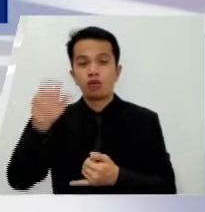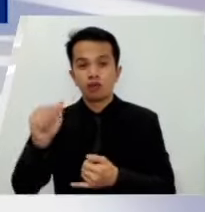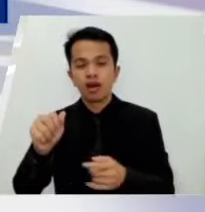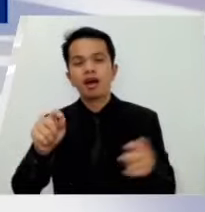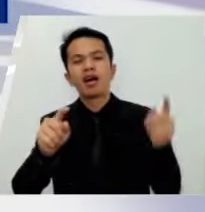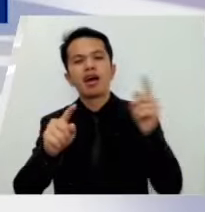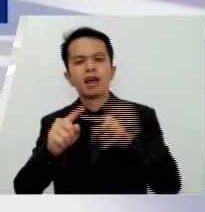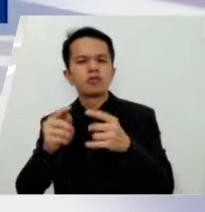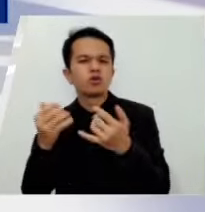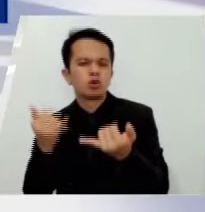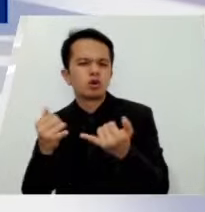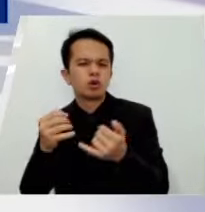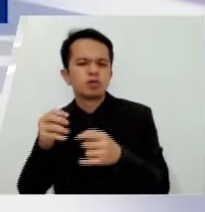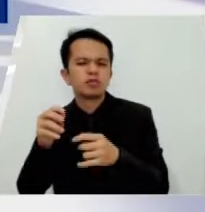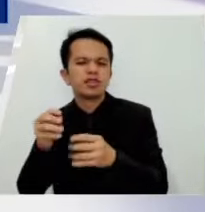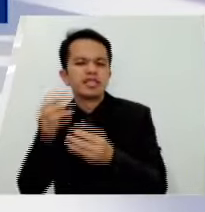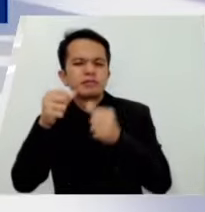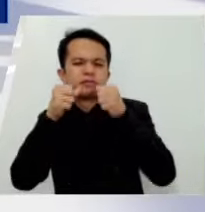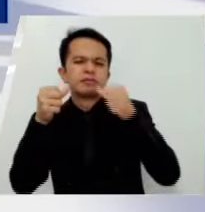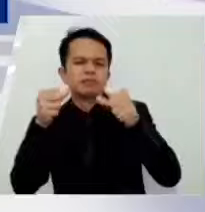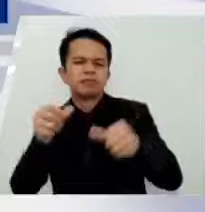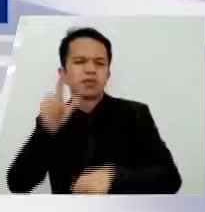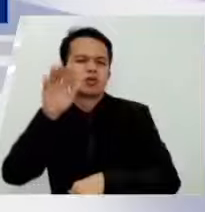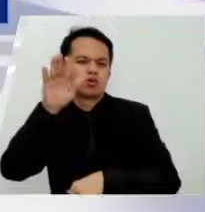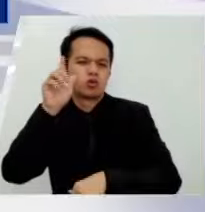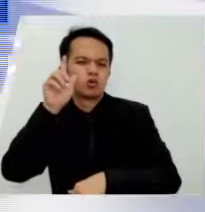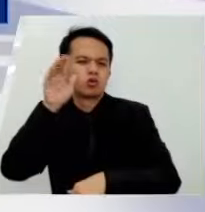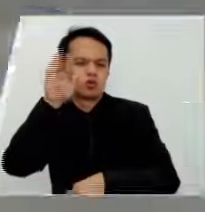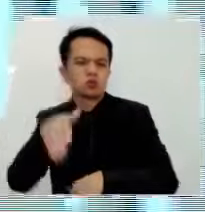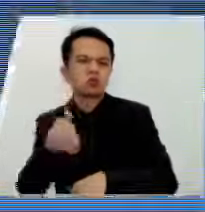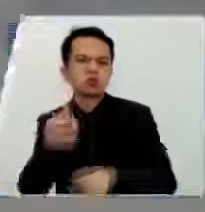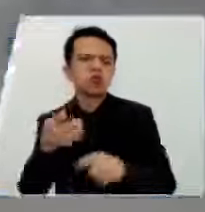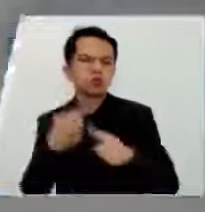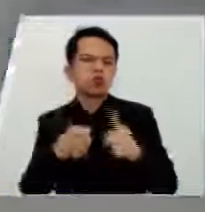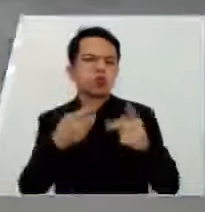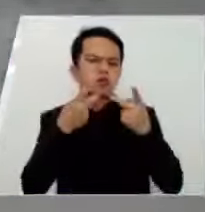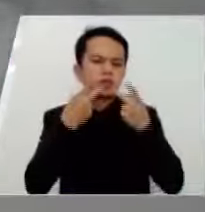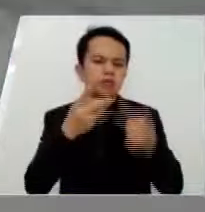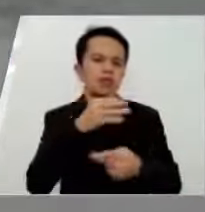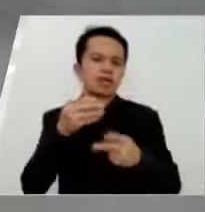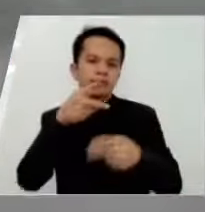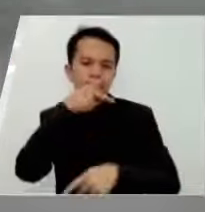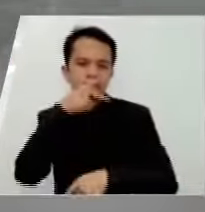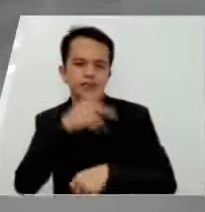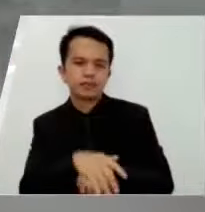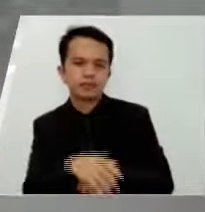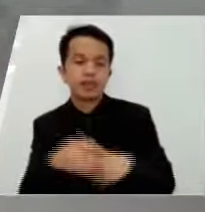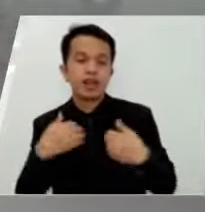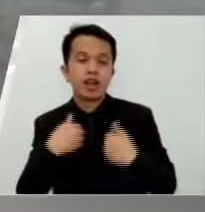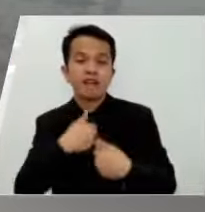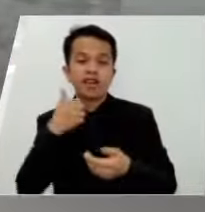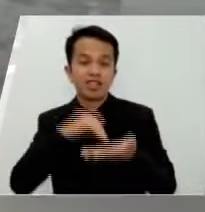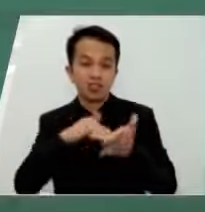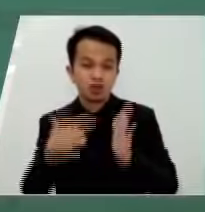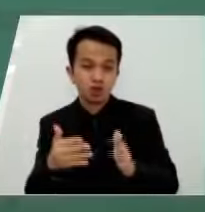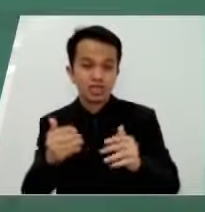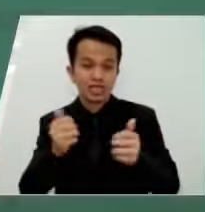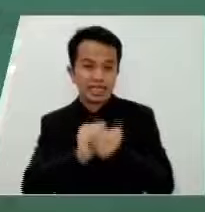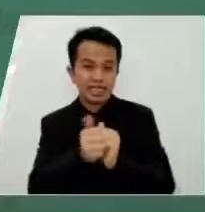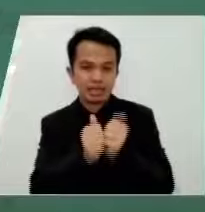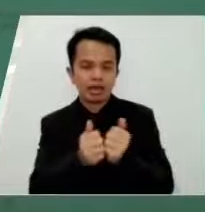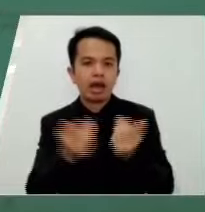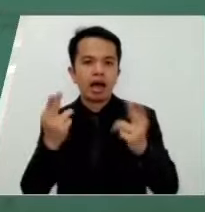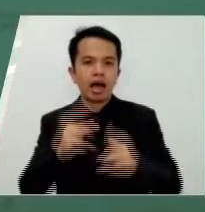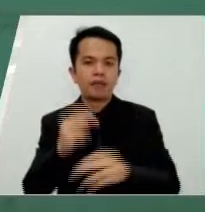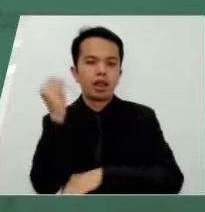notice, walang face-to-face classes sa parehong public at private. Ilang student-athletes naman ang hinimatay at